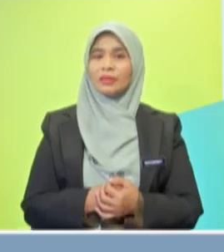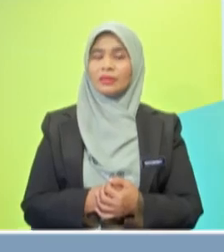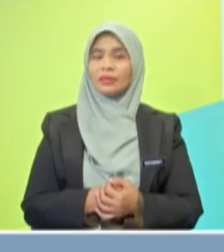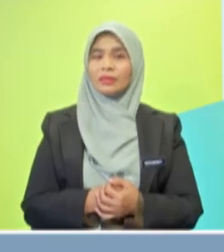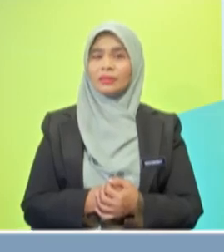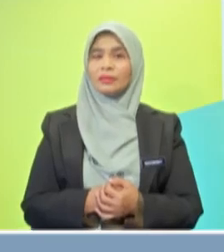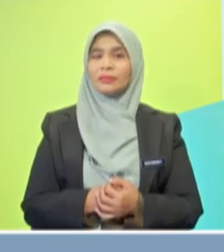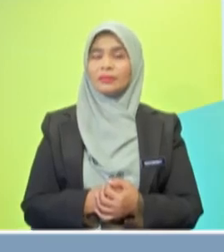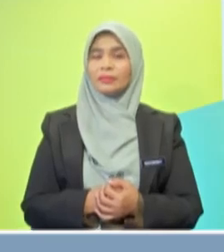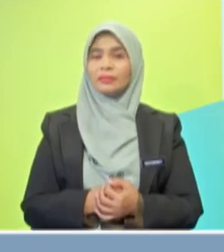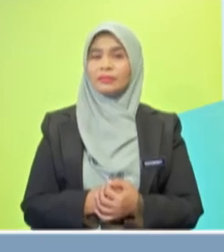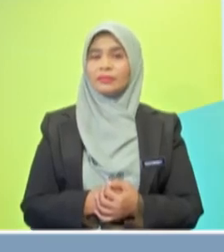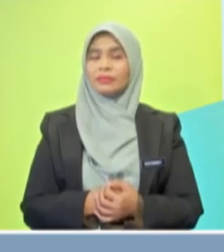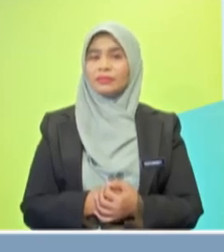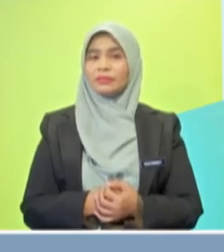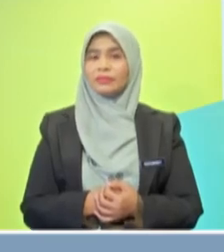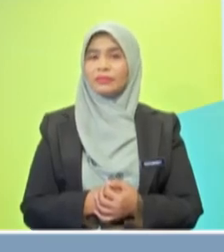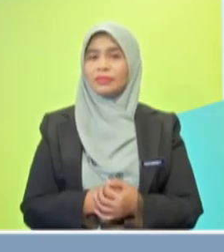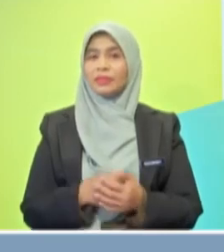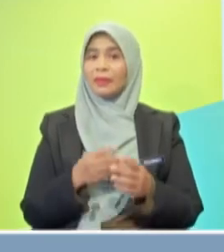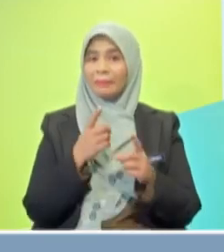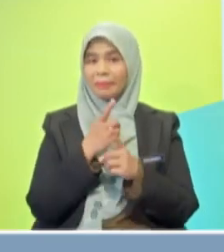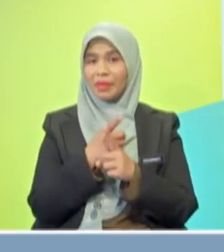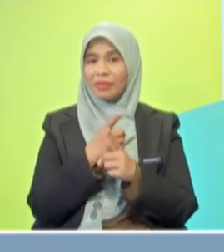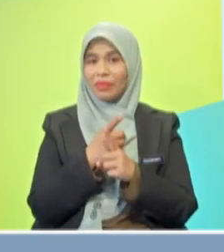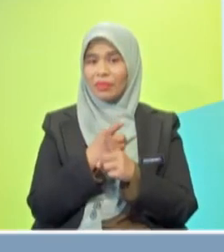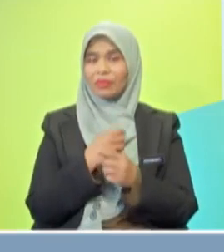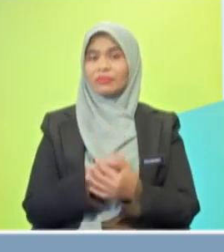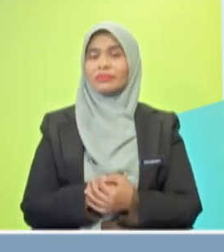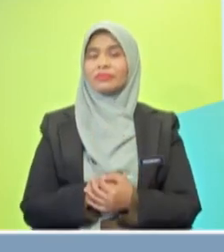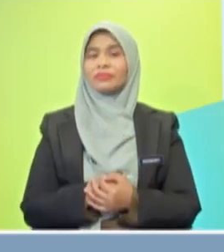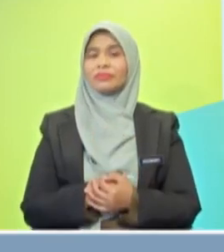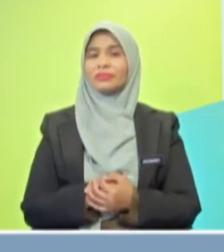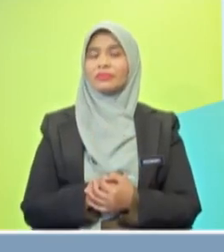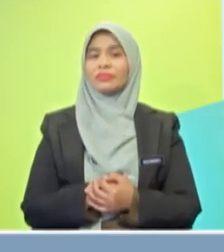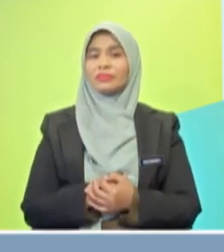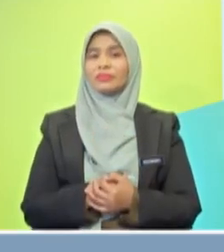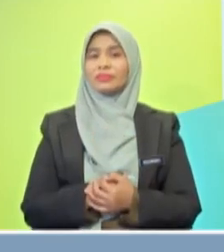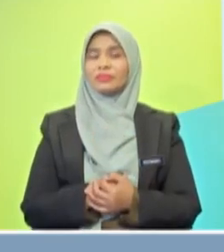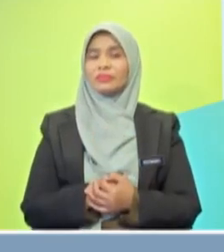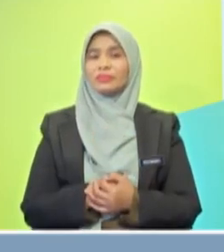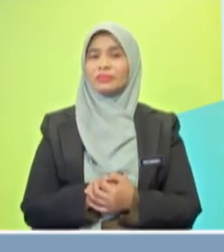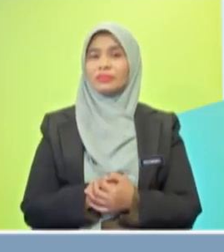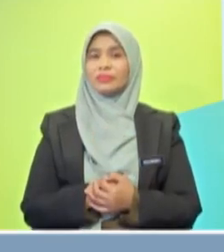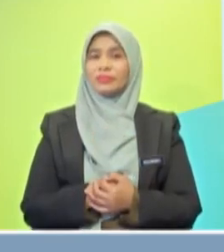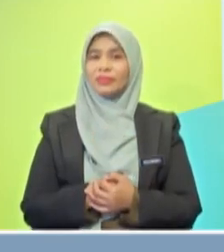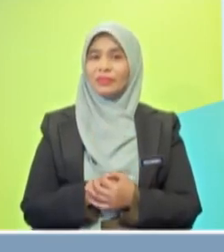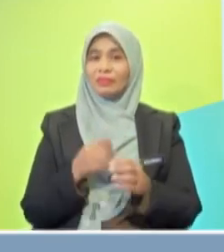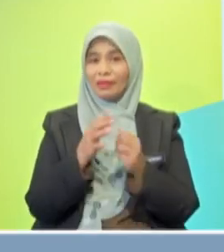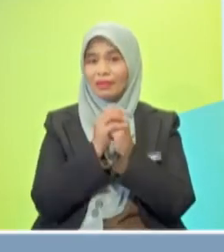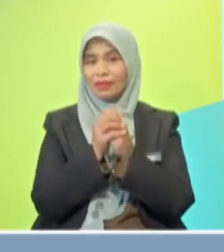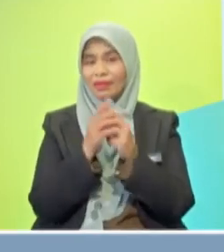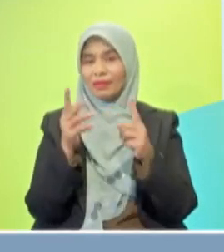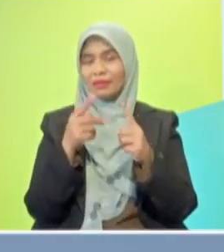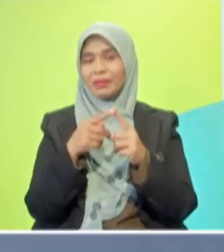Kecuali ni yang tak baik lah kan? Okey, tepat sekali jawapan ni. Ialah memutihkan kebencian terhadap perintah Allah. Okey, tahniah.